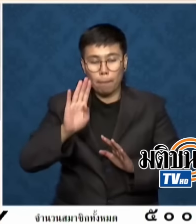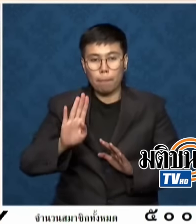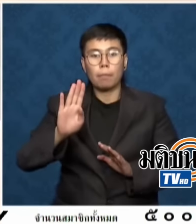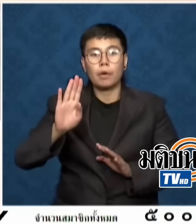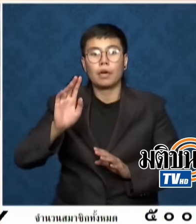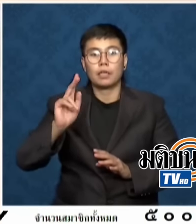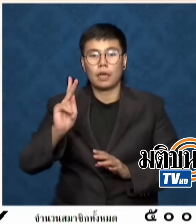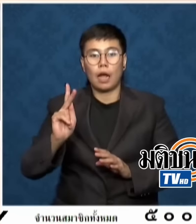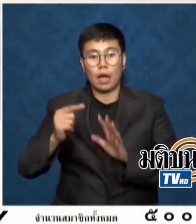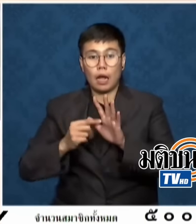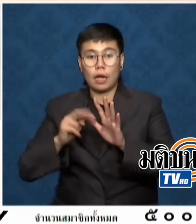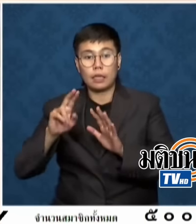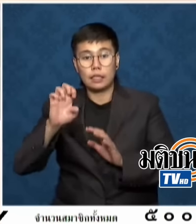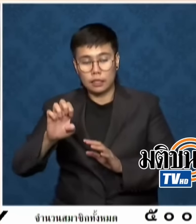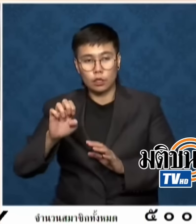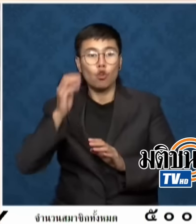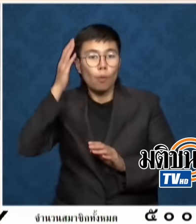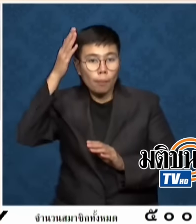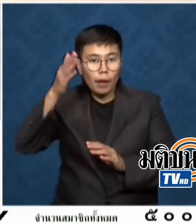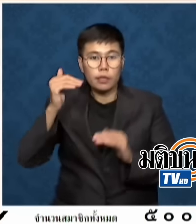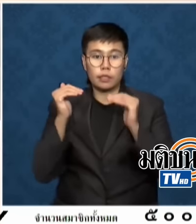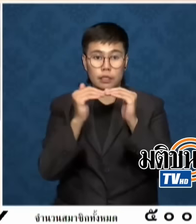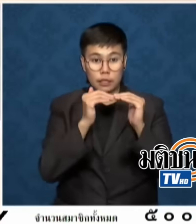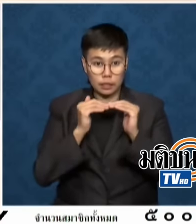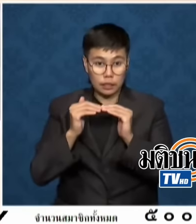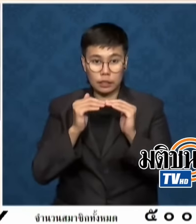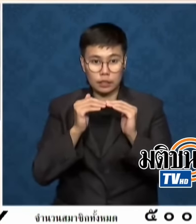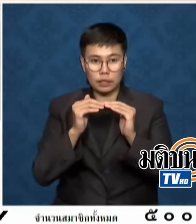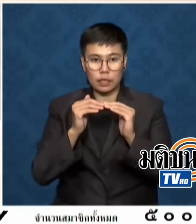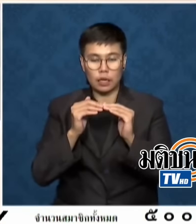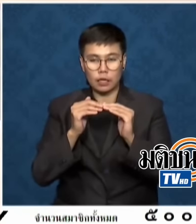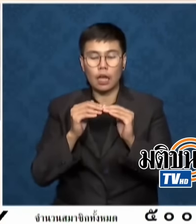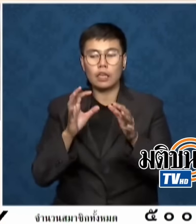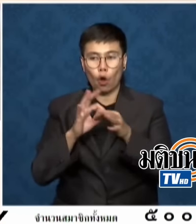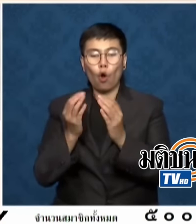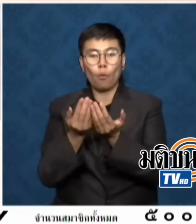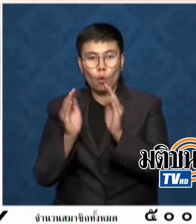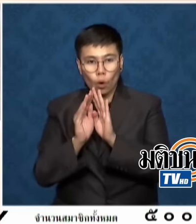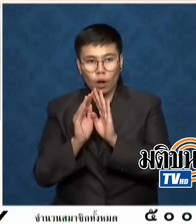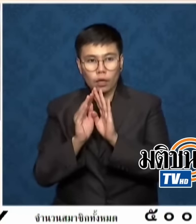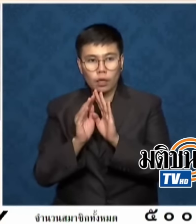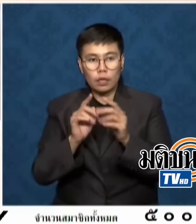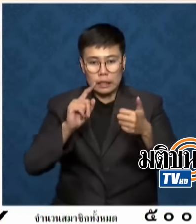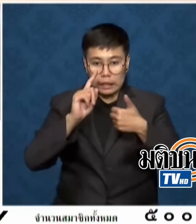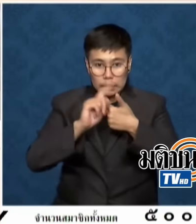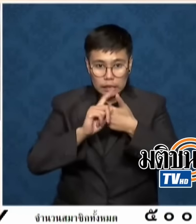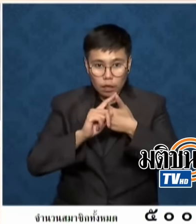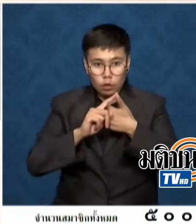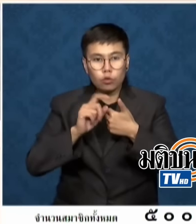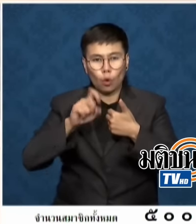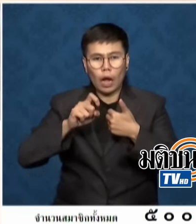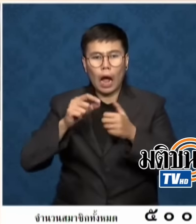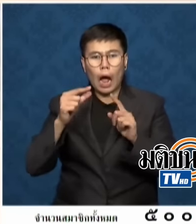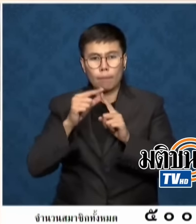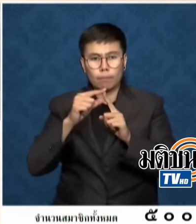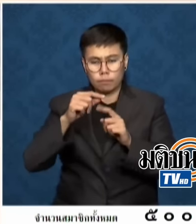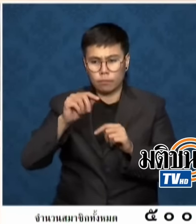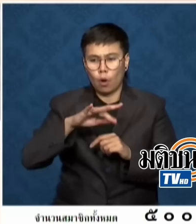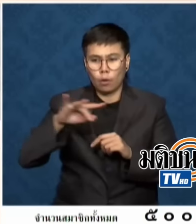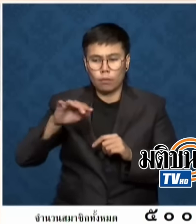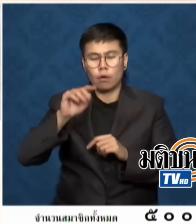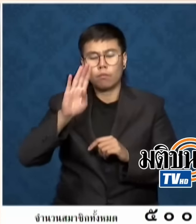คะสิทธิประโยชน์ของบุตรสิทธิการจัดตั้งครอบครัวโดยผ่านบุพการีอันดับแรกนะคะ เราก็อยาก